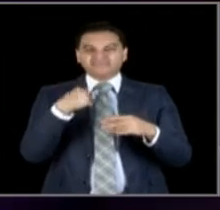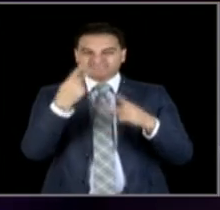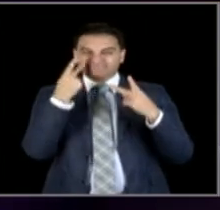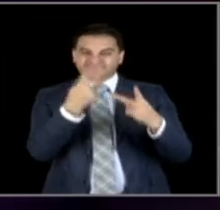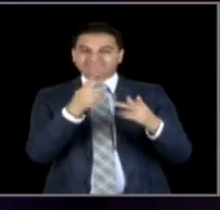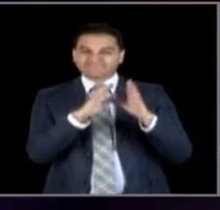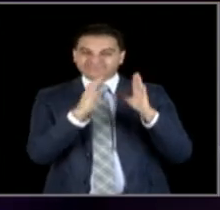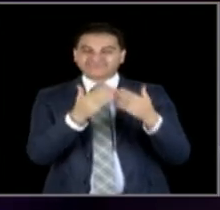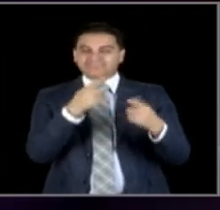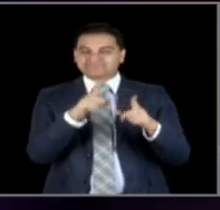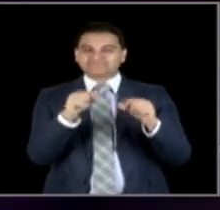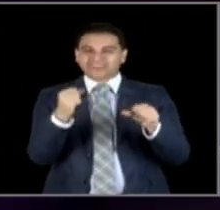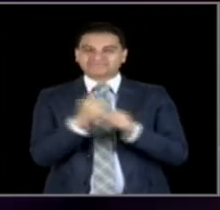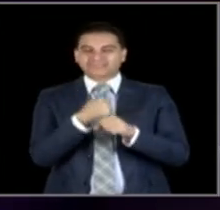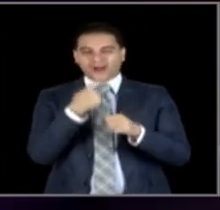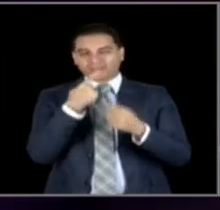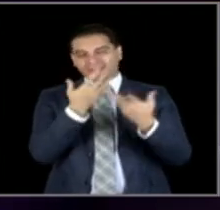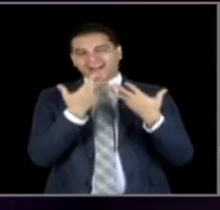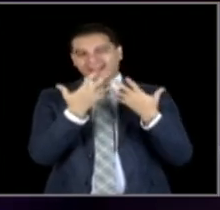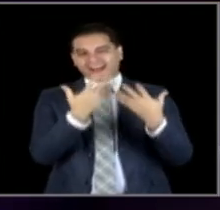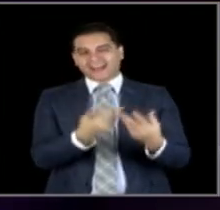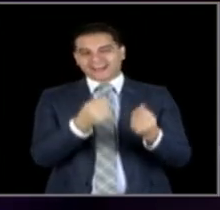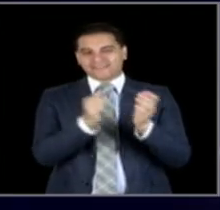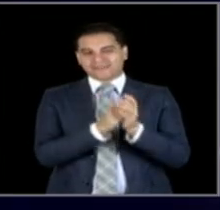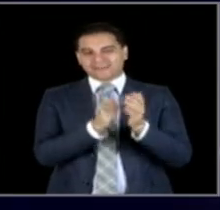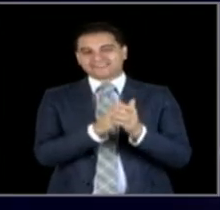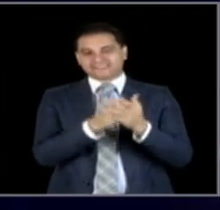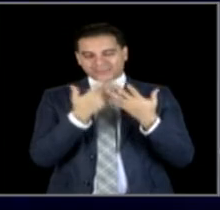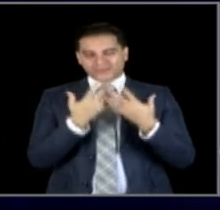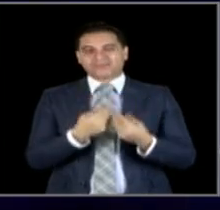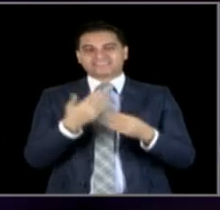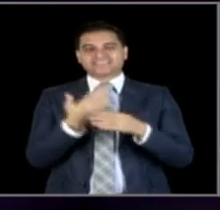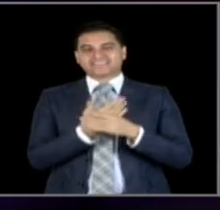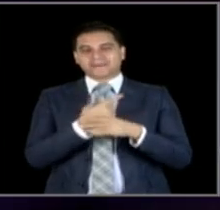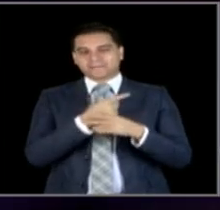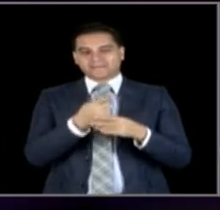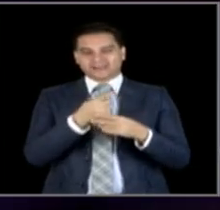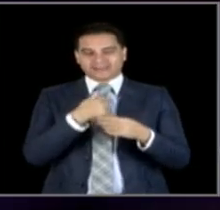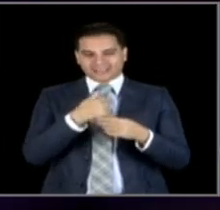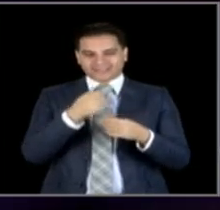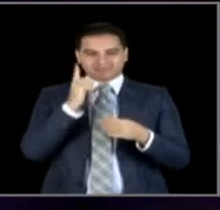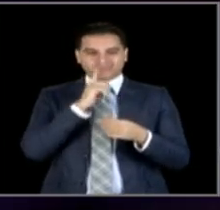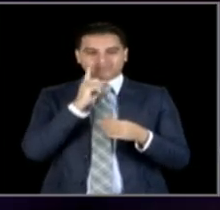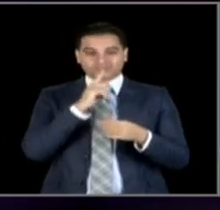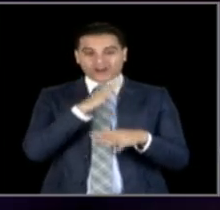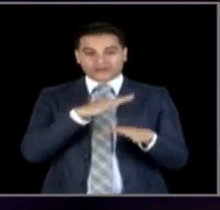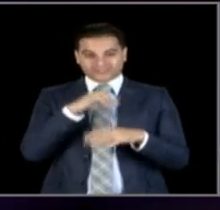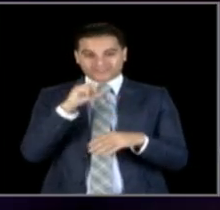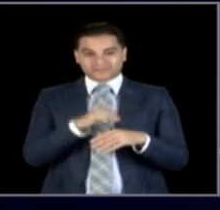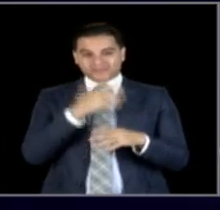قلت لهم بقى ايه يعني، يريحوا بقى النهارده. يريحوا من علشان ما اخذلهمش تاني. بس يعني